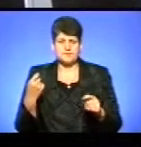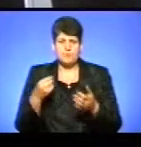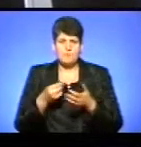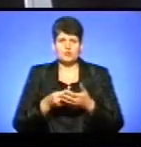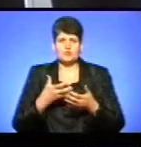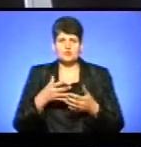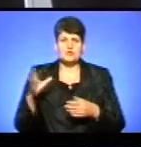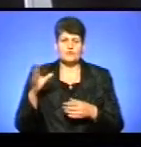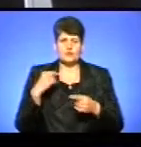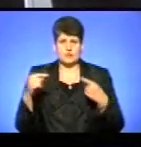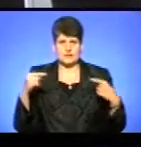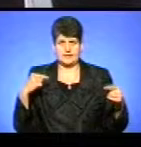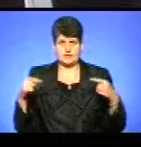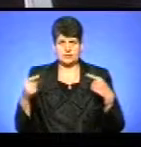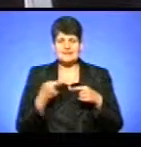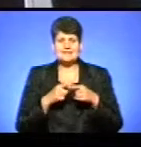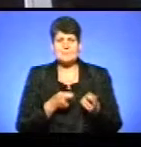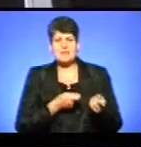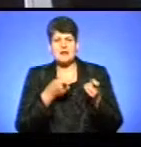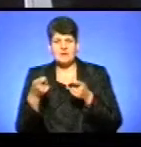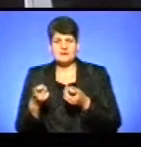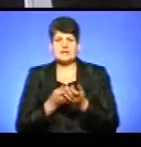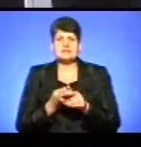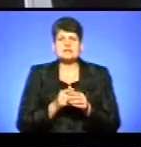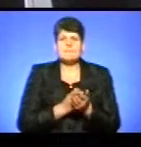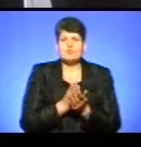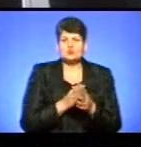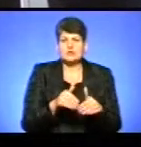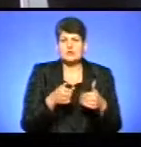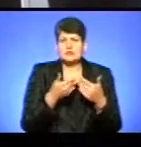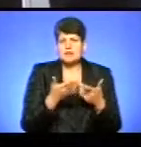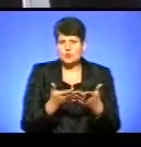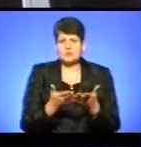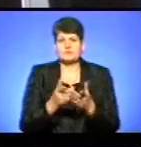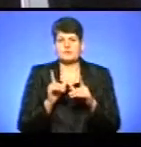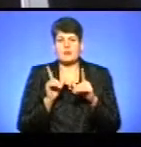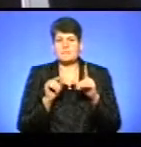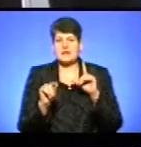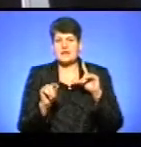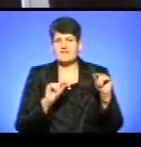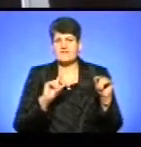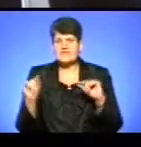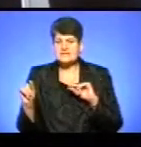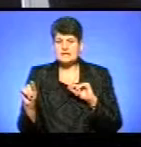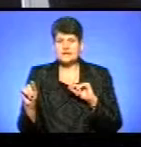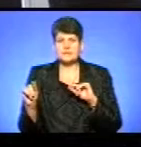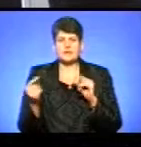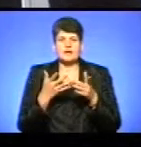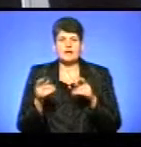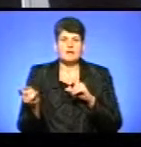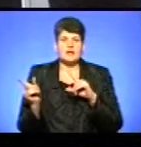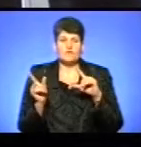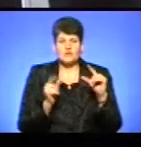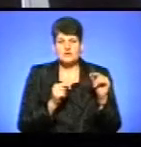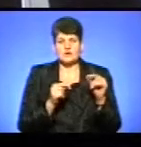подорожчання всього іншого. Це перевезення, це послуги, які надають перевізники, допустимо, там, які перевозять